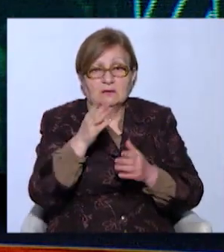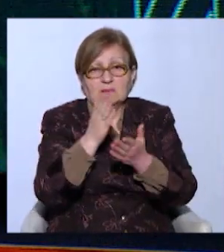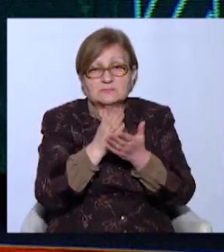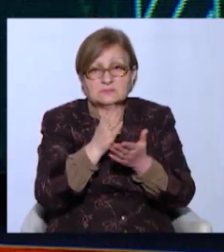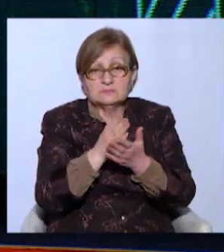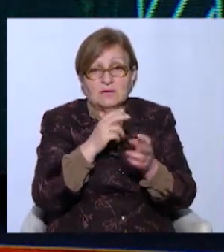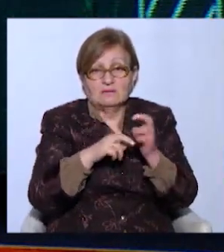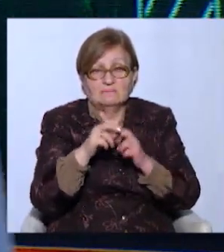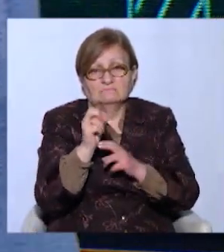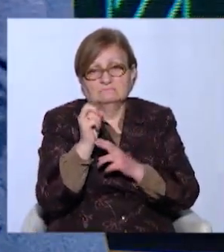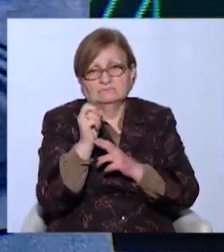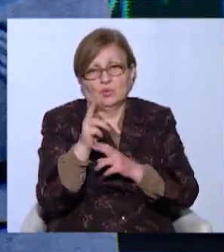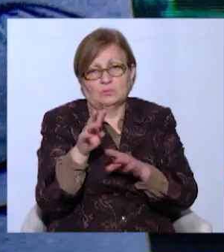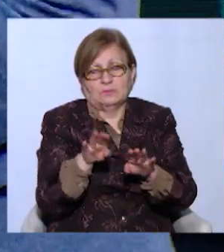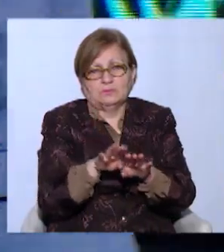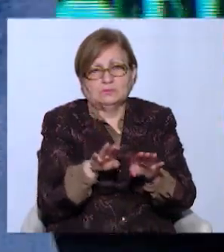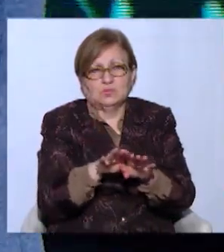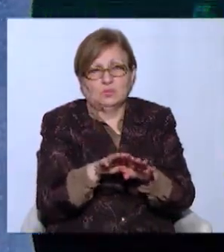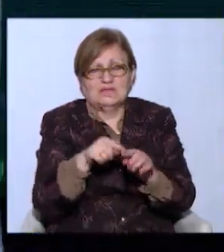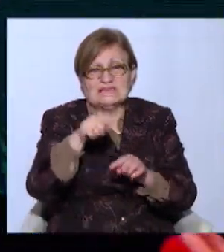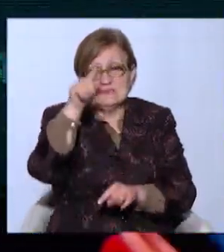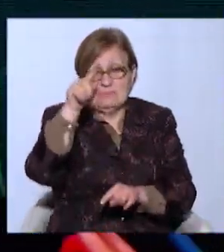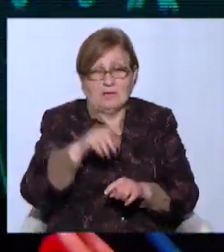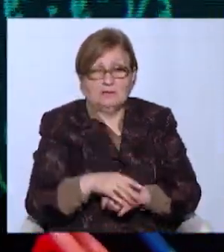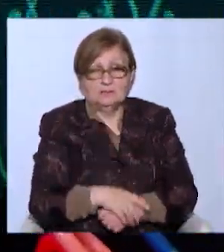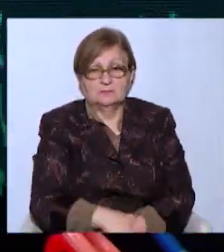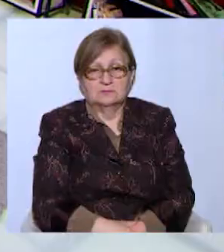არის 12 სტოლი.